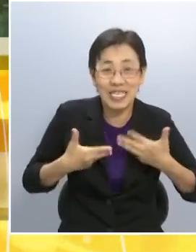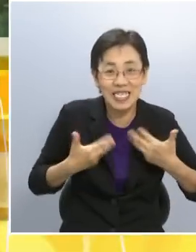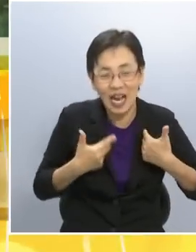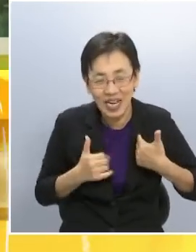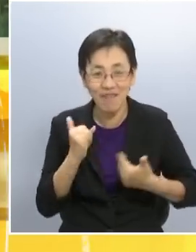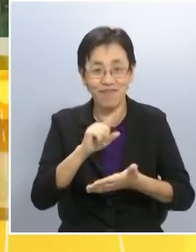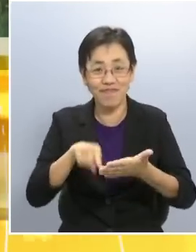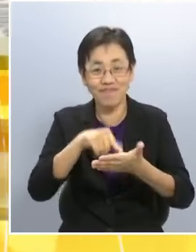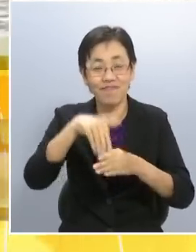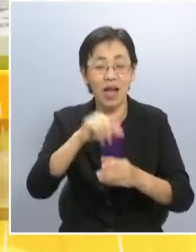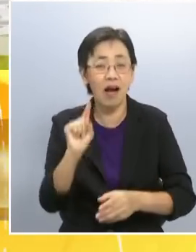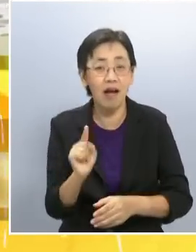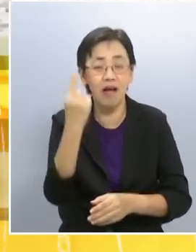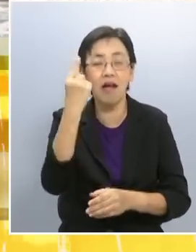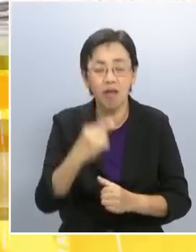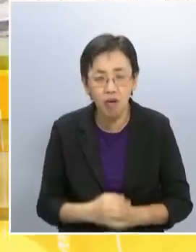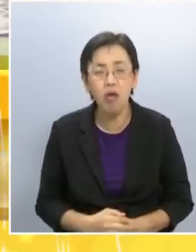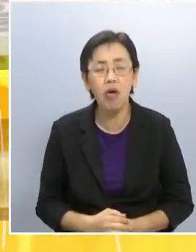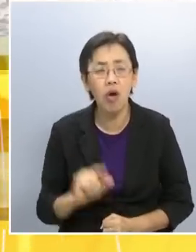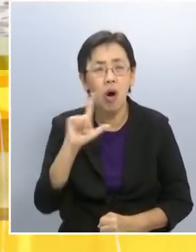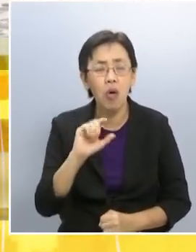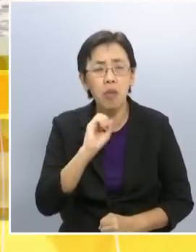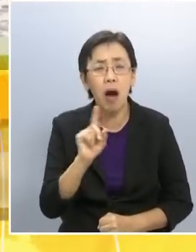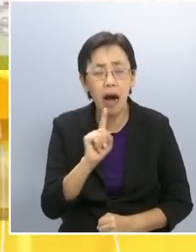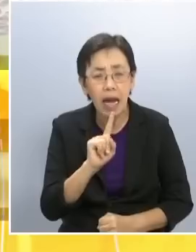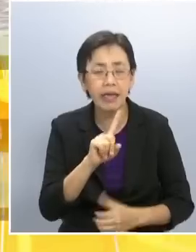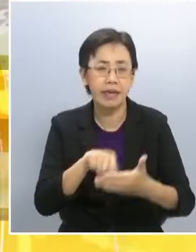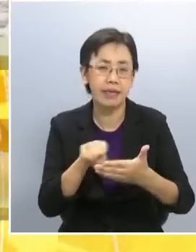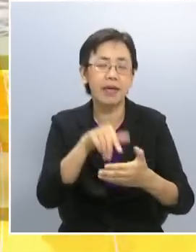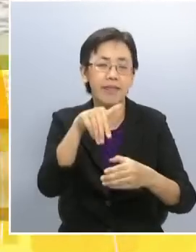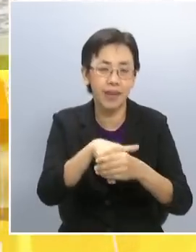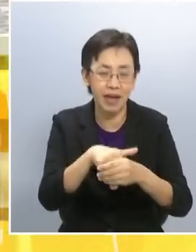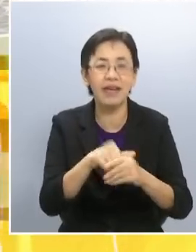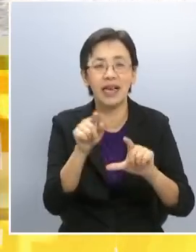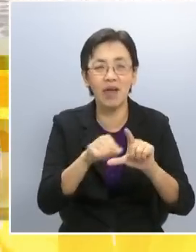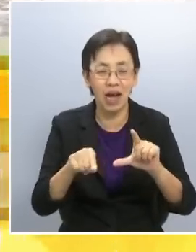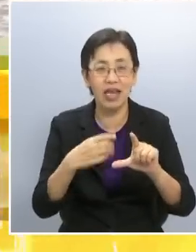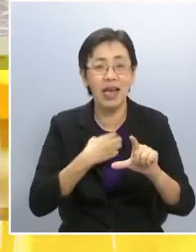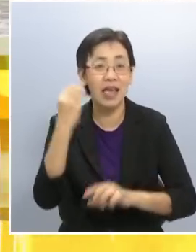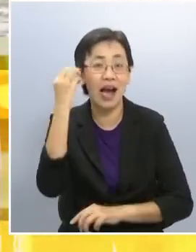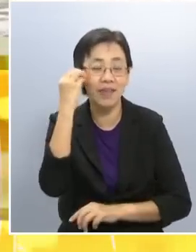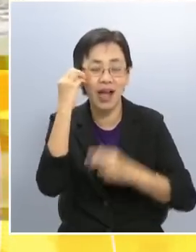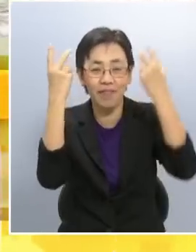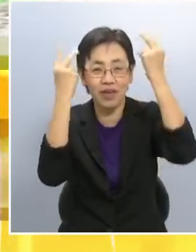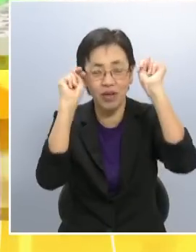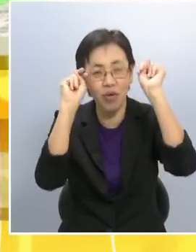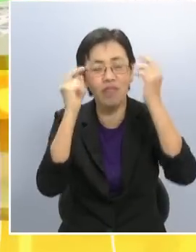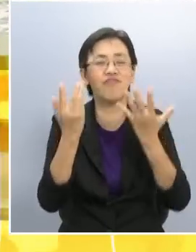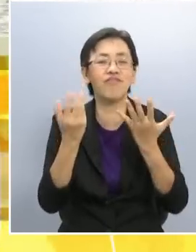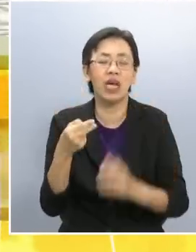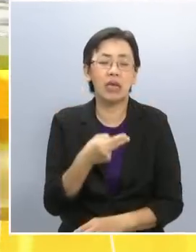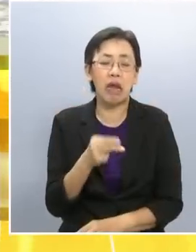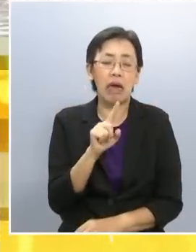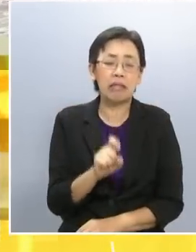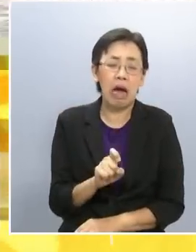กตั้งคุณลุงบอกด้วยว่าหลานเลือกพรรคก้าวไกลและอยากเห็นคุณพิธาเป็นนายกแต่สุดท้ายหลานก็ไม่ทัน